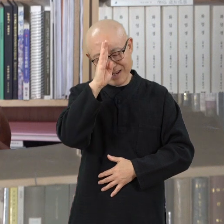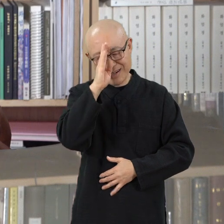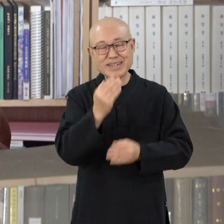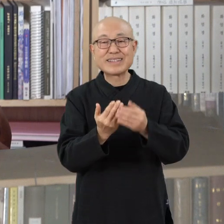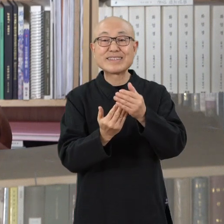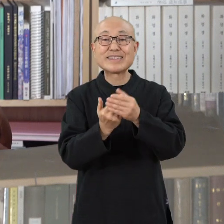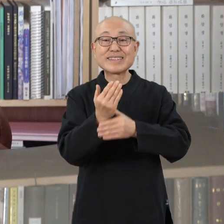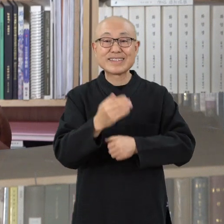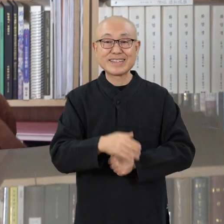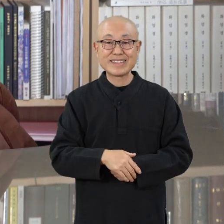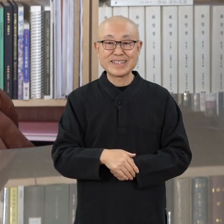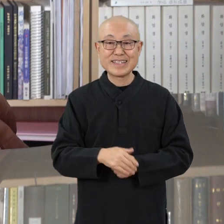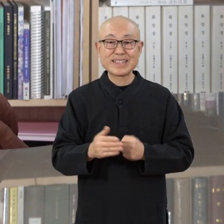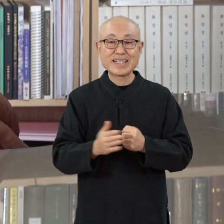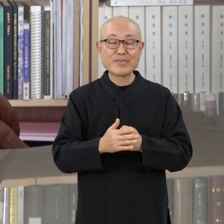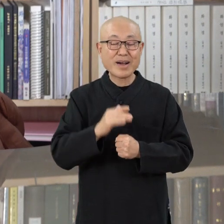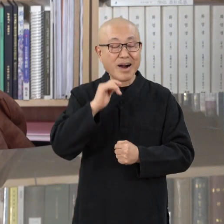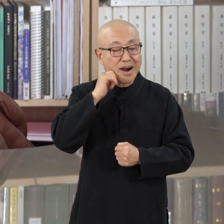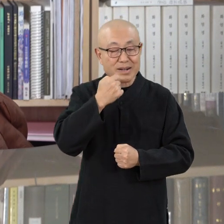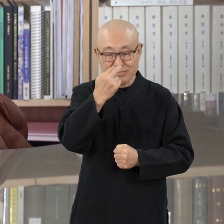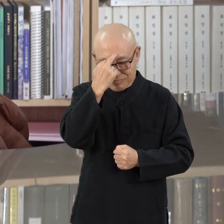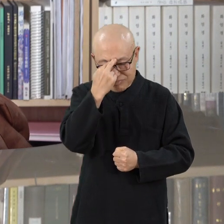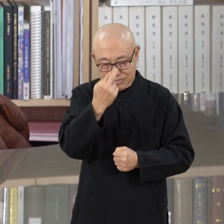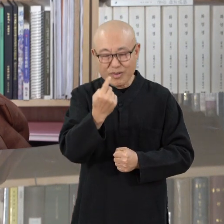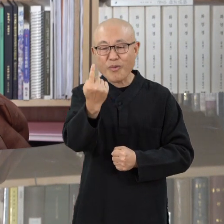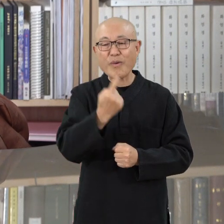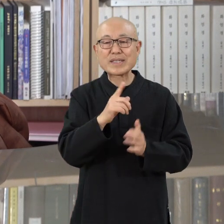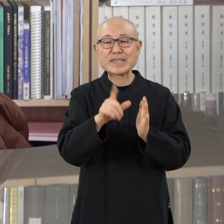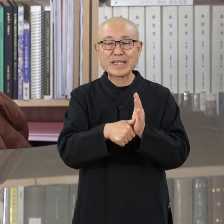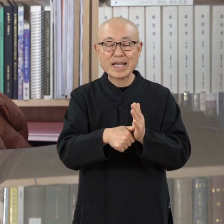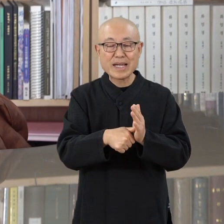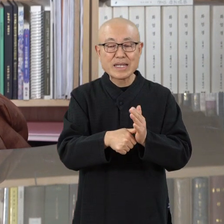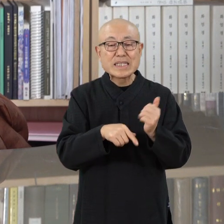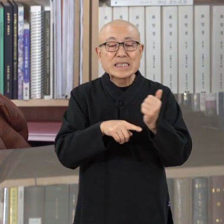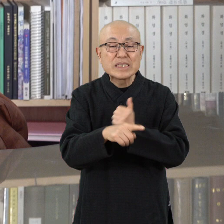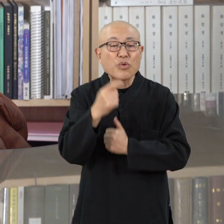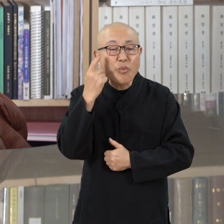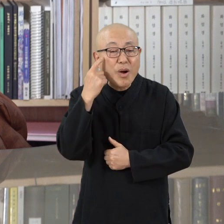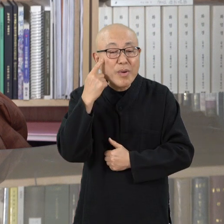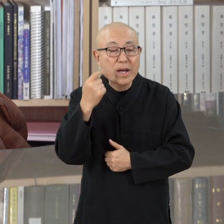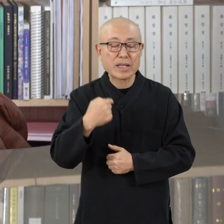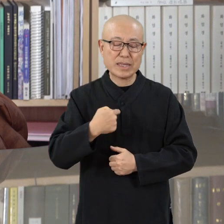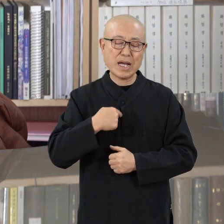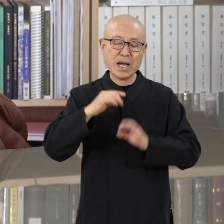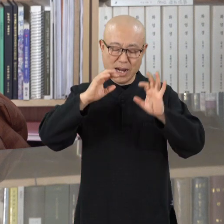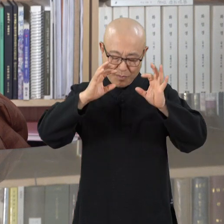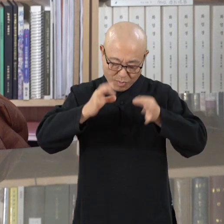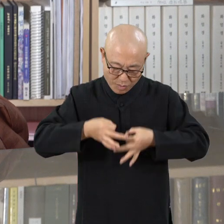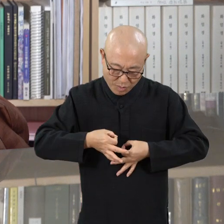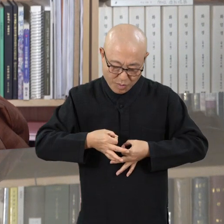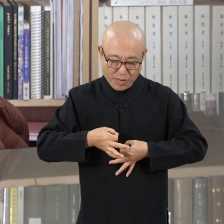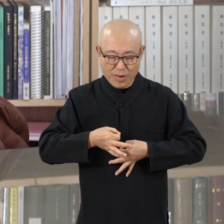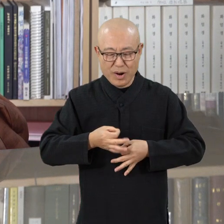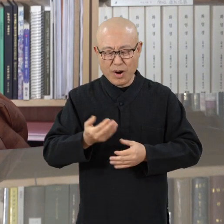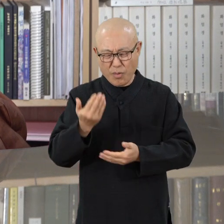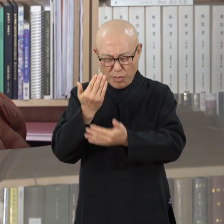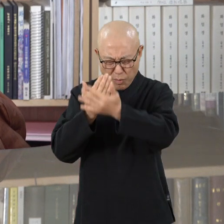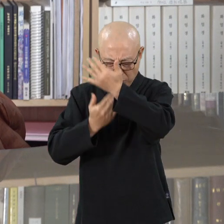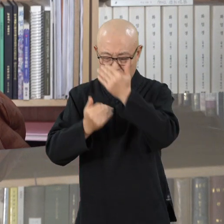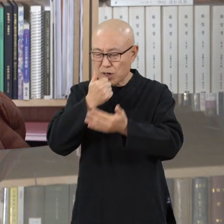그러는데요. 그런 어려우실 때 원인을 나에게 두고 다생검내 지은 죄업을